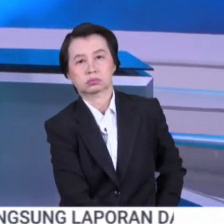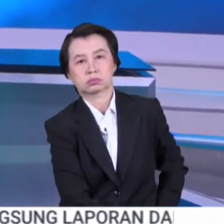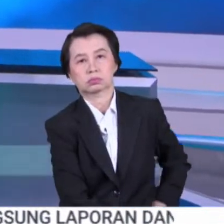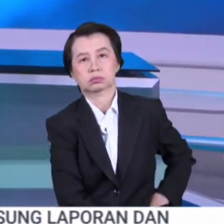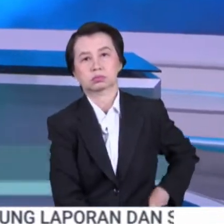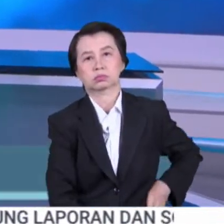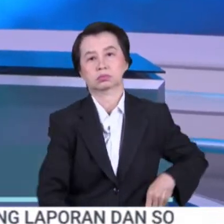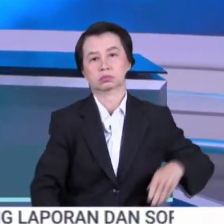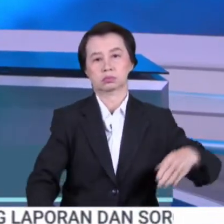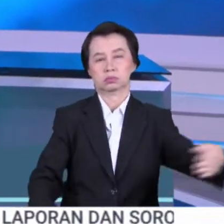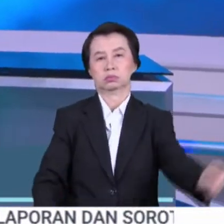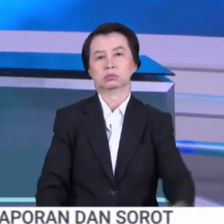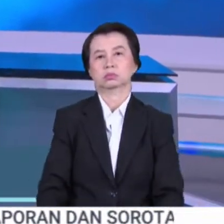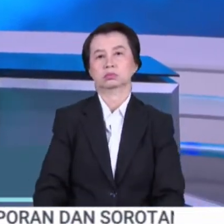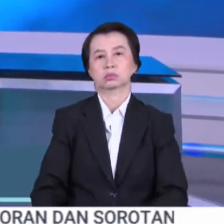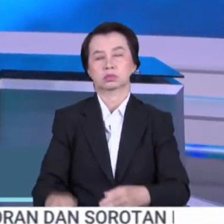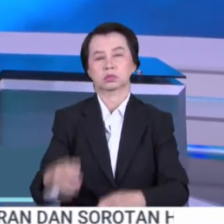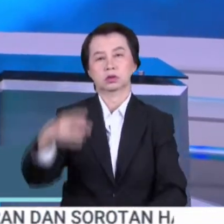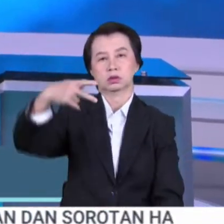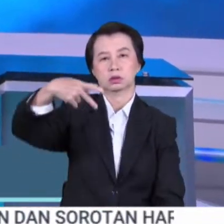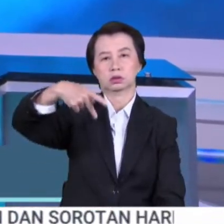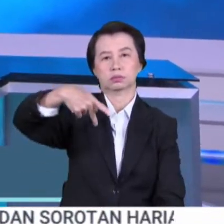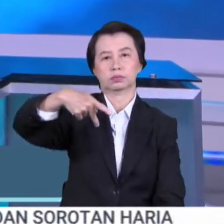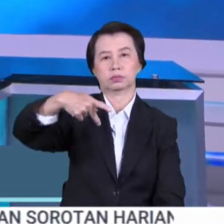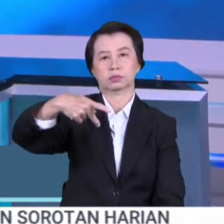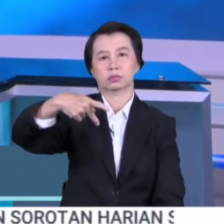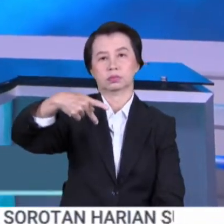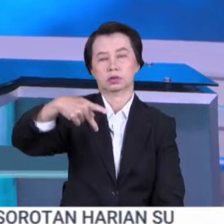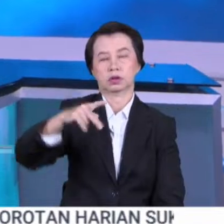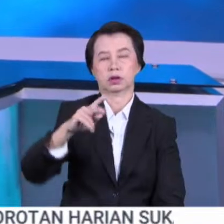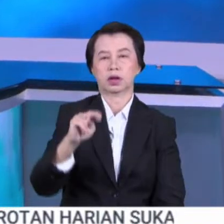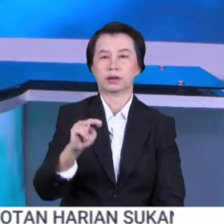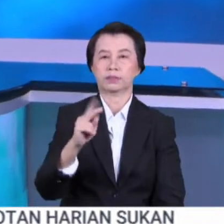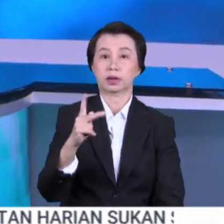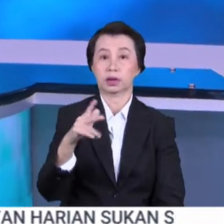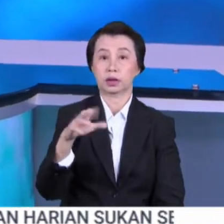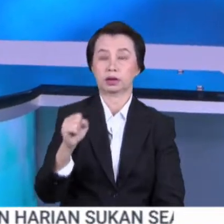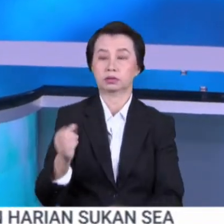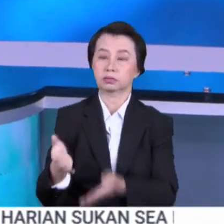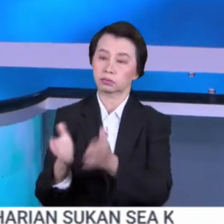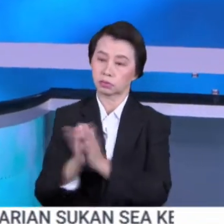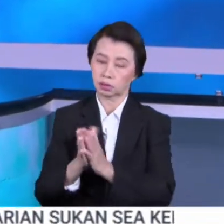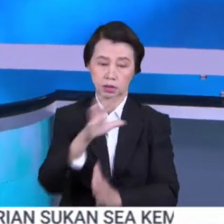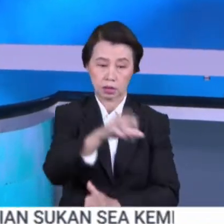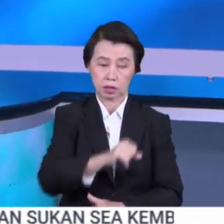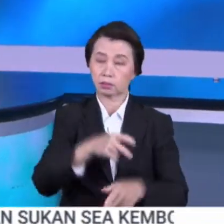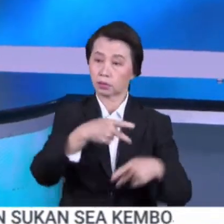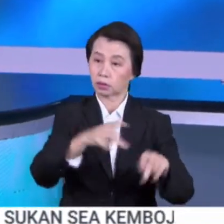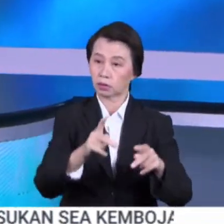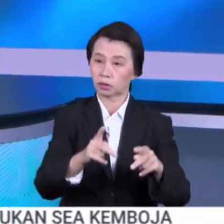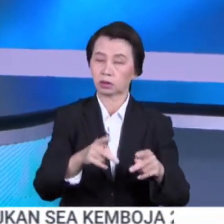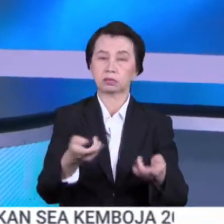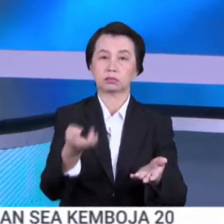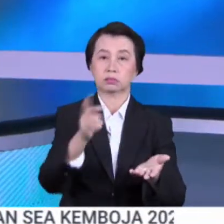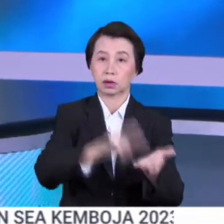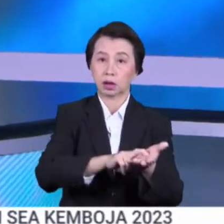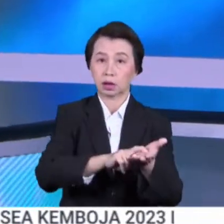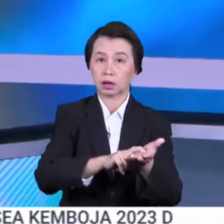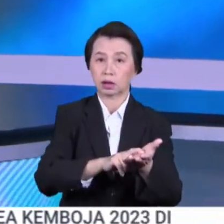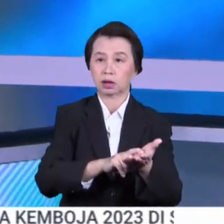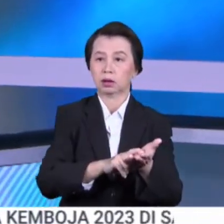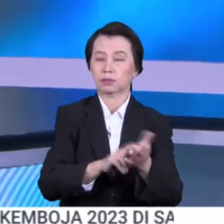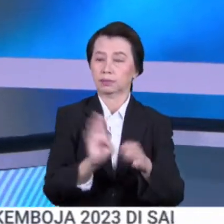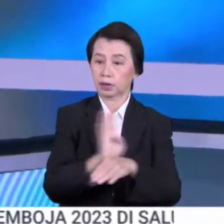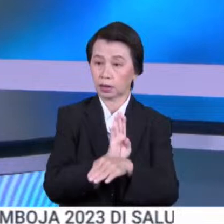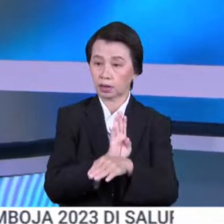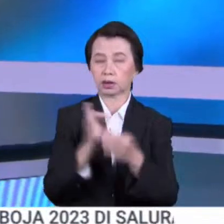Baik, perusahaan mikro, kecil dan sederhana PMKS disaran merebut peluang inisiatif pendaftaran perniagaan secara percuma